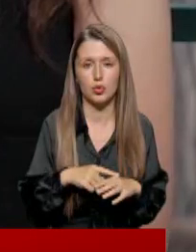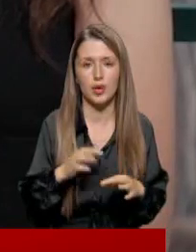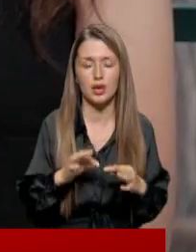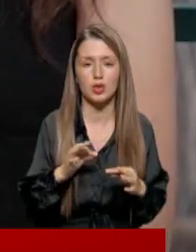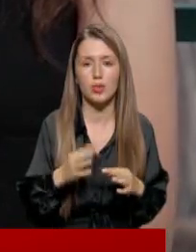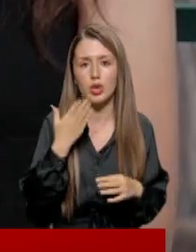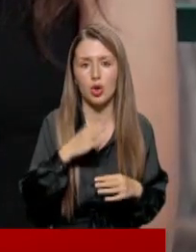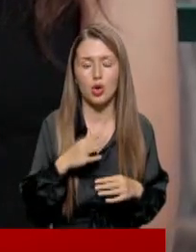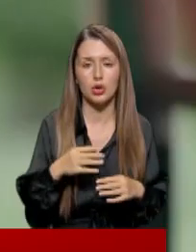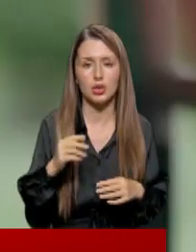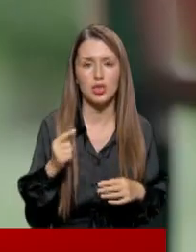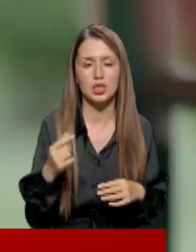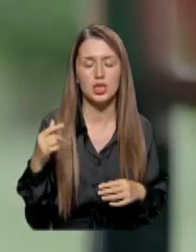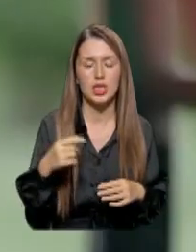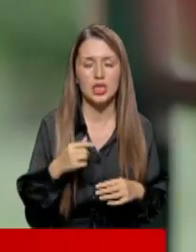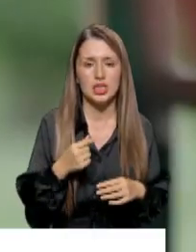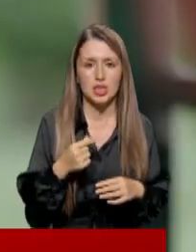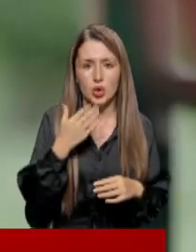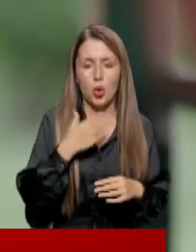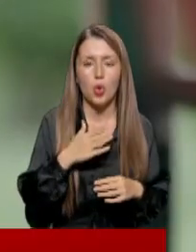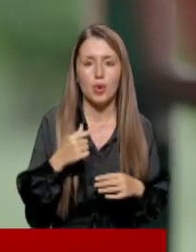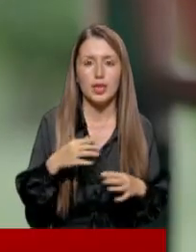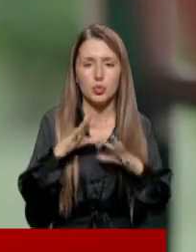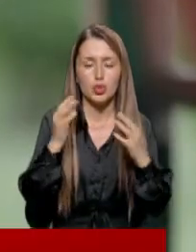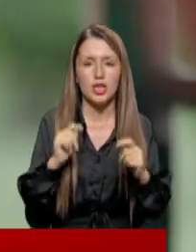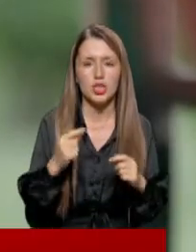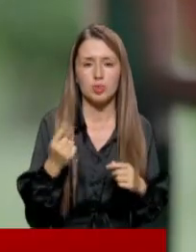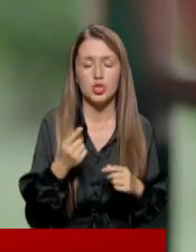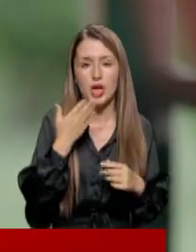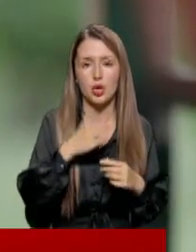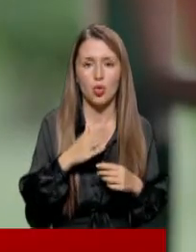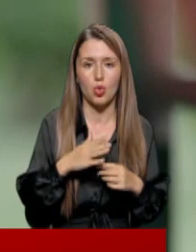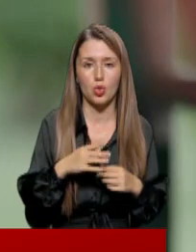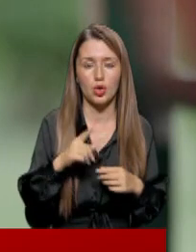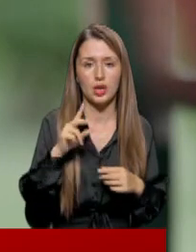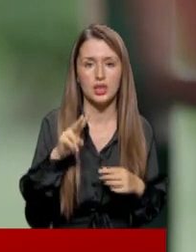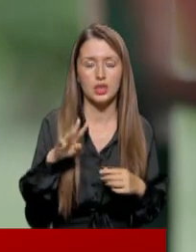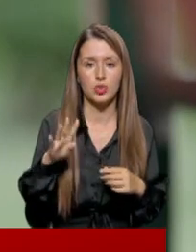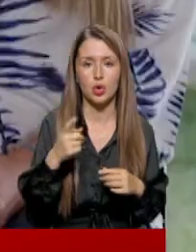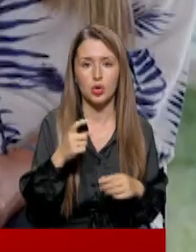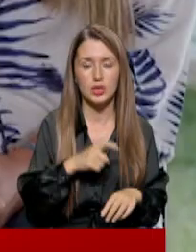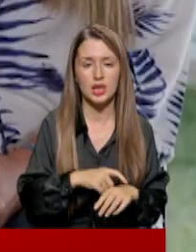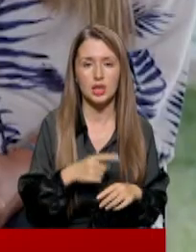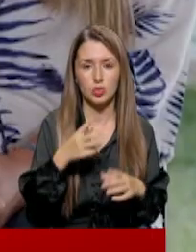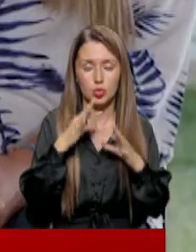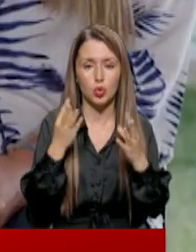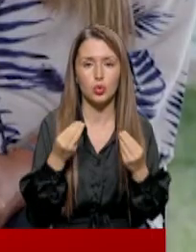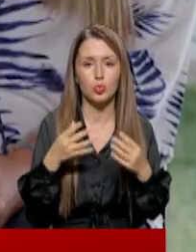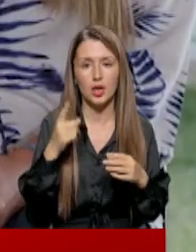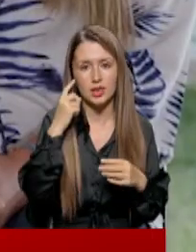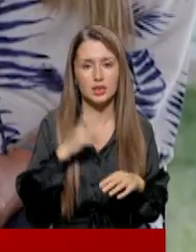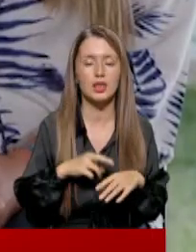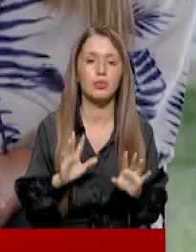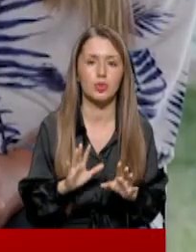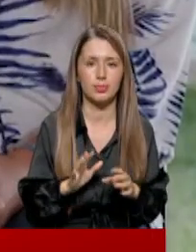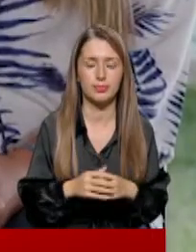yok, işim gücüm yok. Ya ülkede doğru giden şu an beni mutlu edebilecek hiçbir şey yok. 24 saat mutlu olduğum bir günü hatırlamıyorum. Atanamayan, işsiz ya